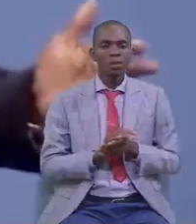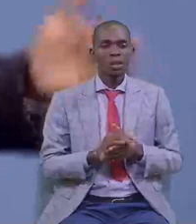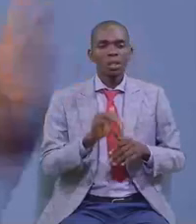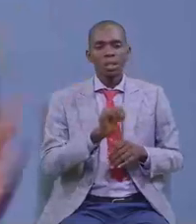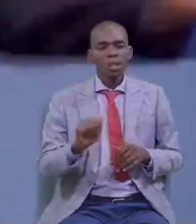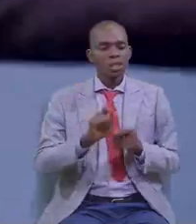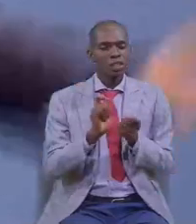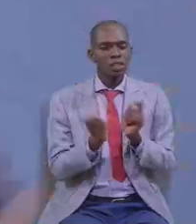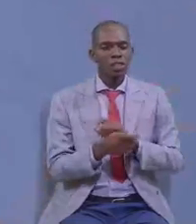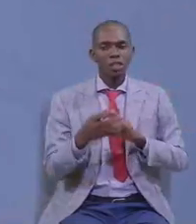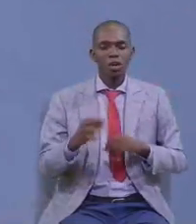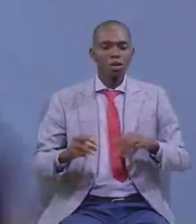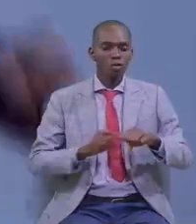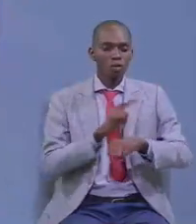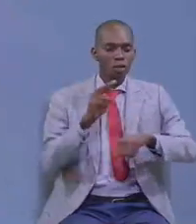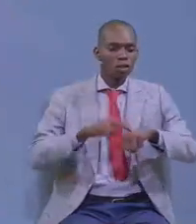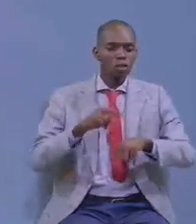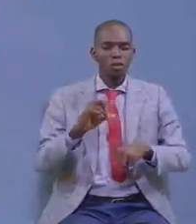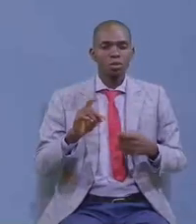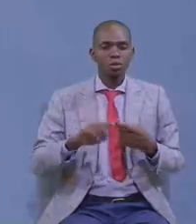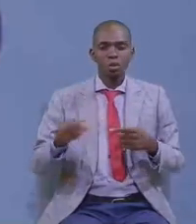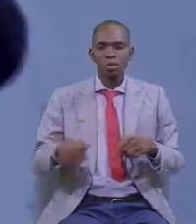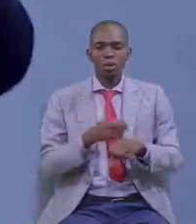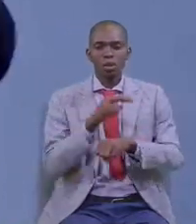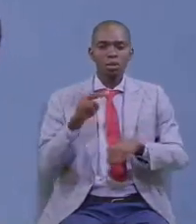le changement de nation vers une autre nation